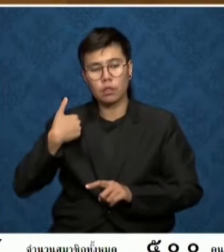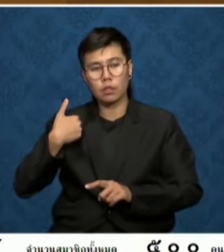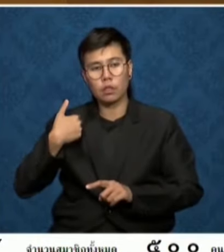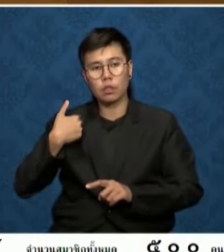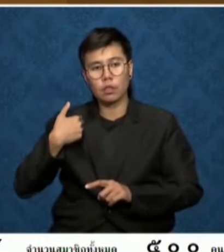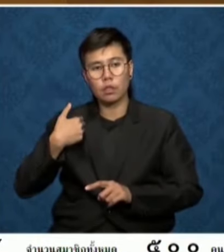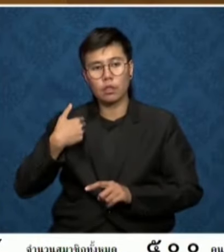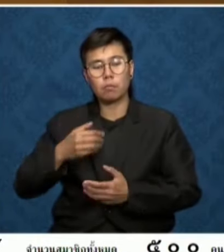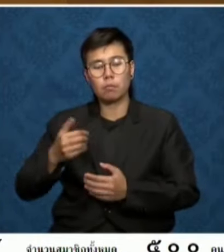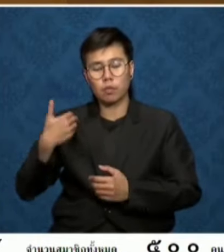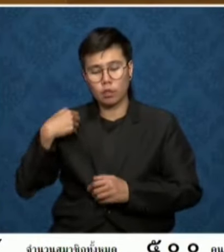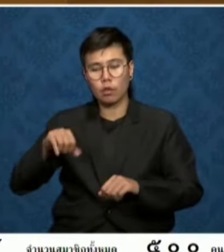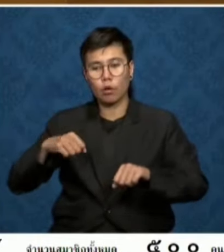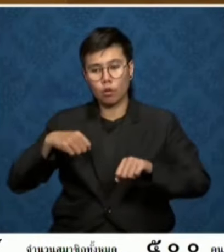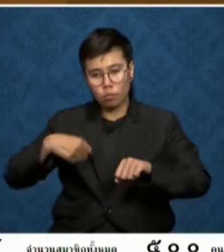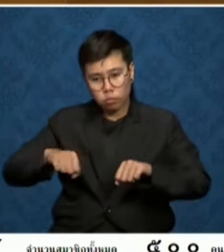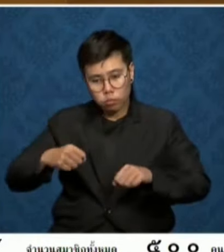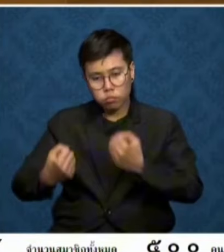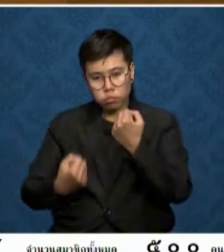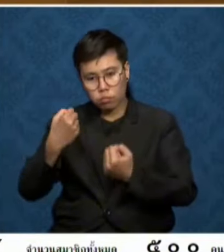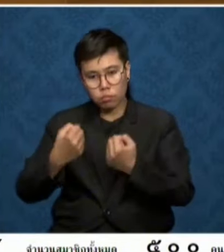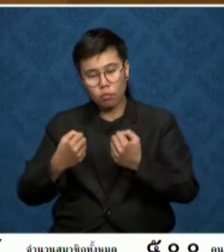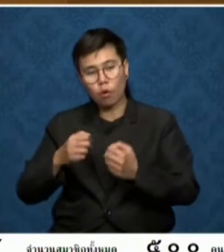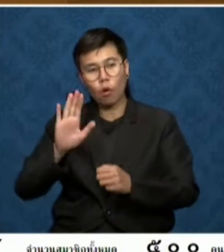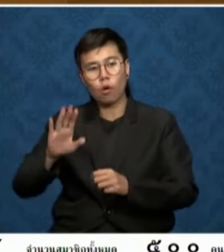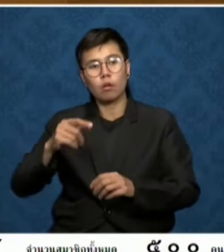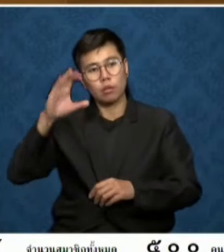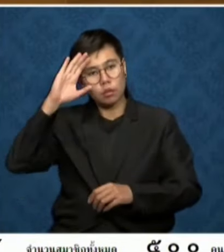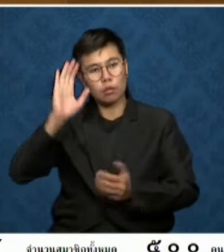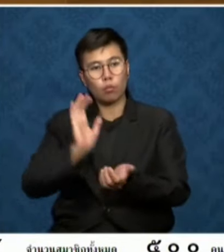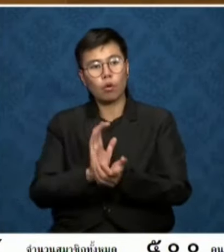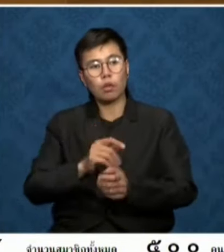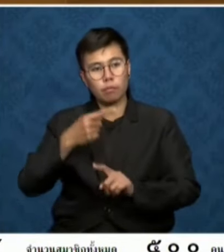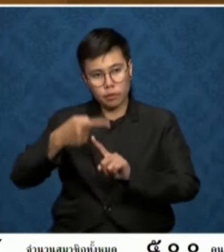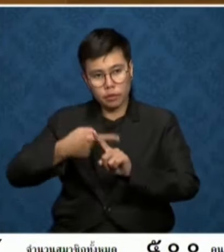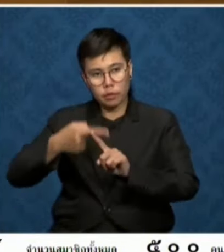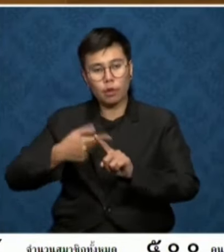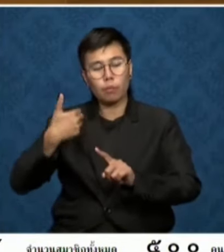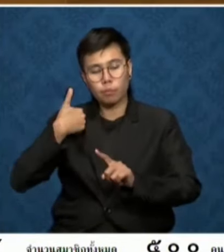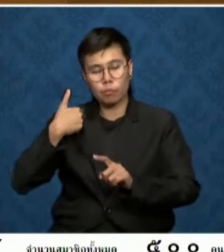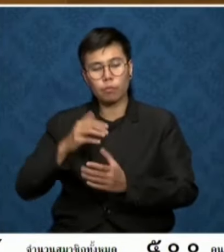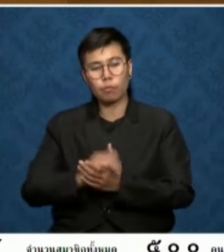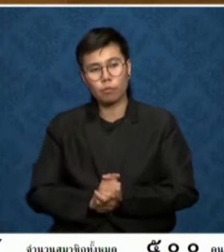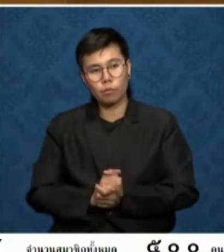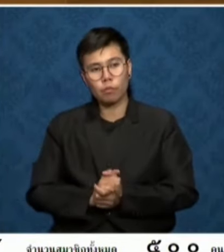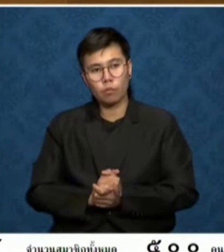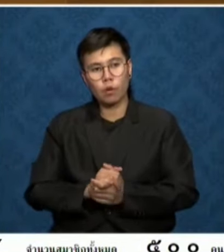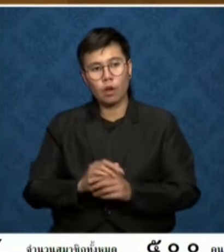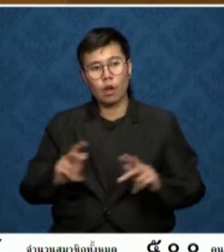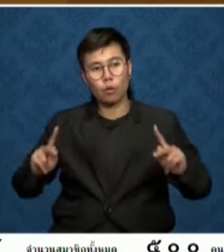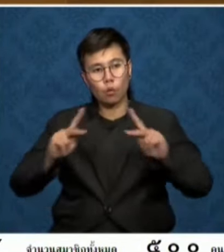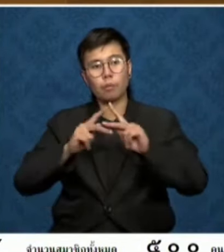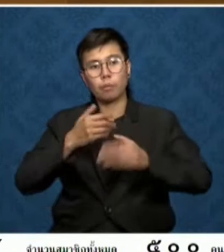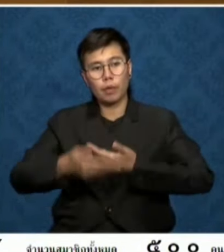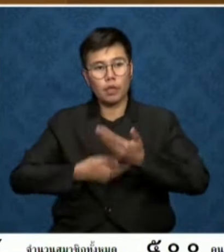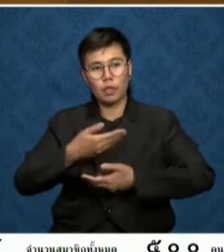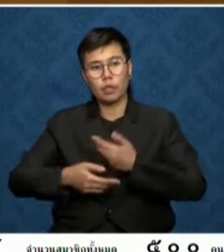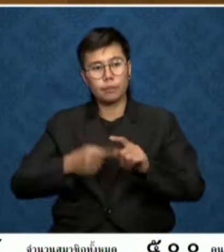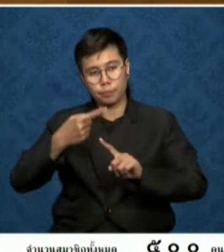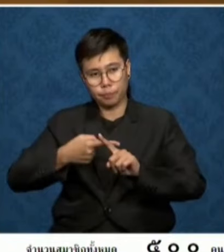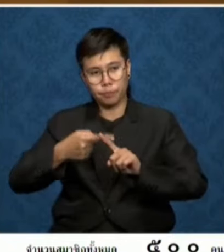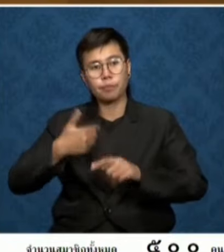ช่ากันมากเดี๋ยวก็ค่อยถึงเวลานะครับของกระทรวงพาณิชย์ก็เช่นกันนี่ถ้า